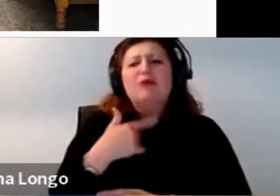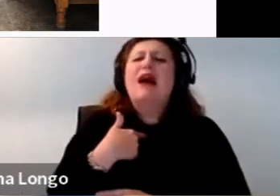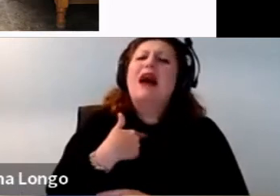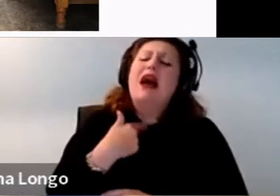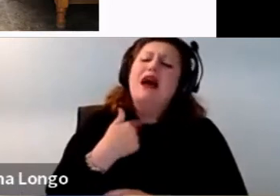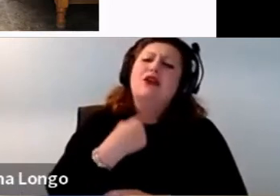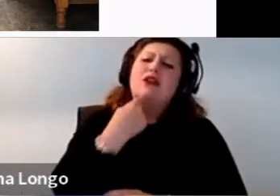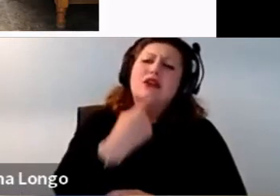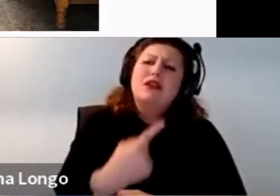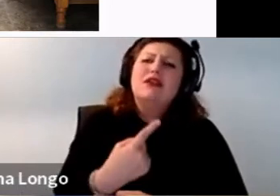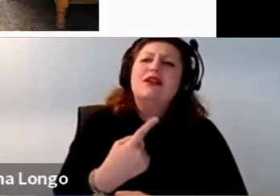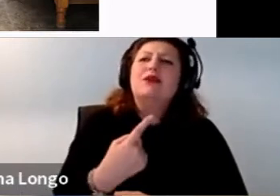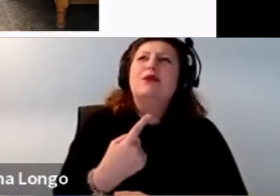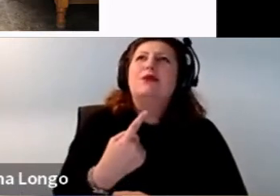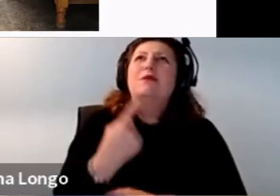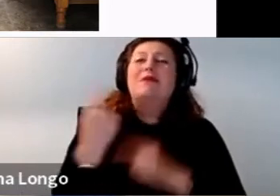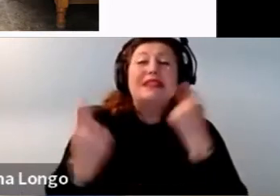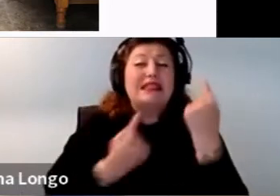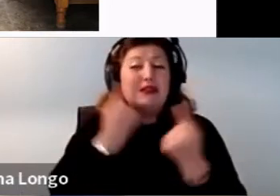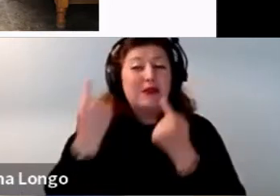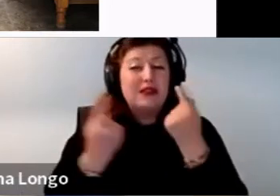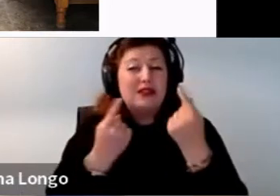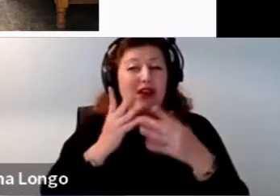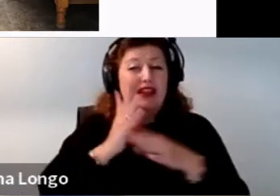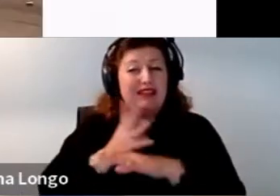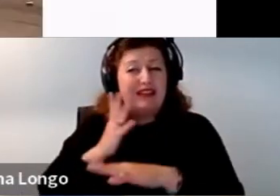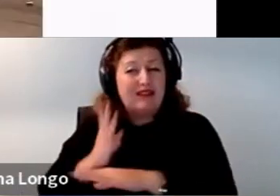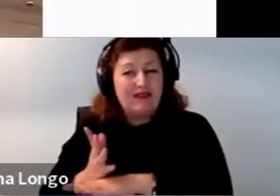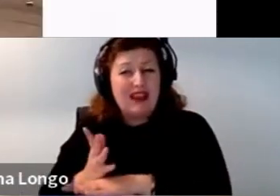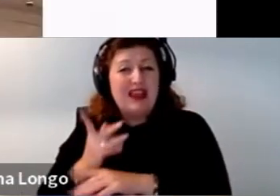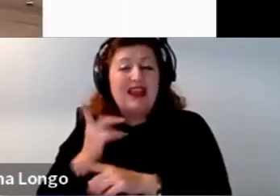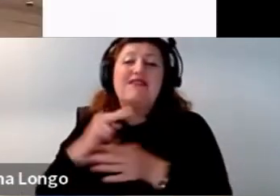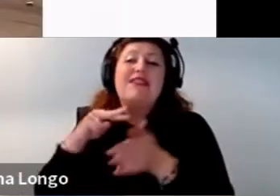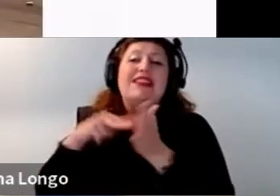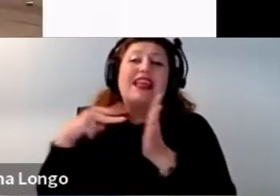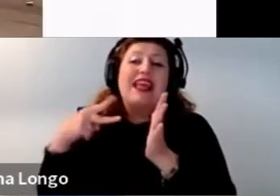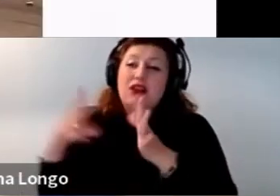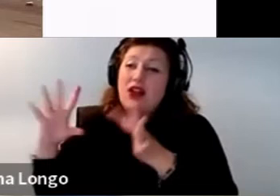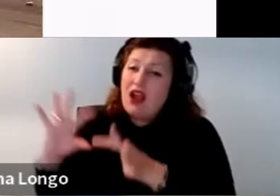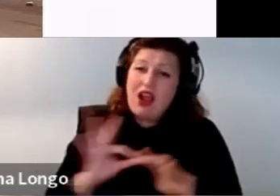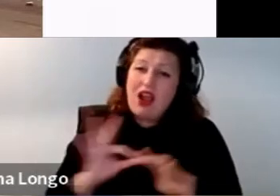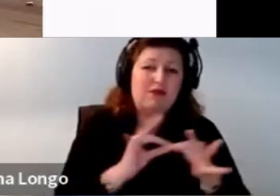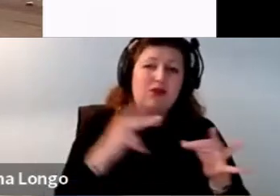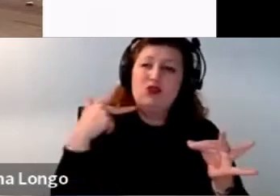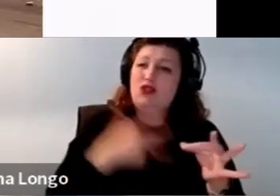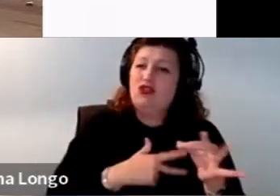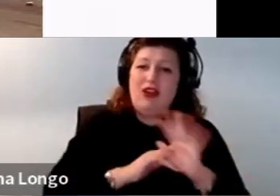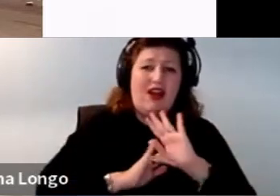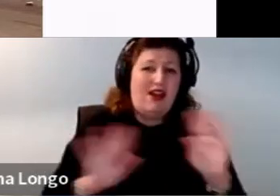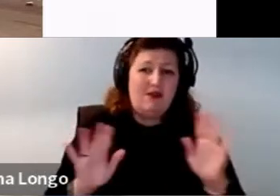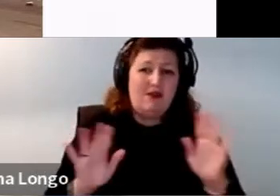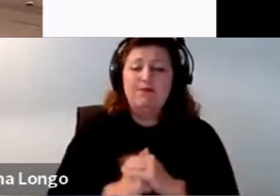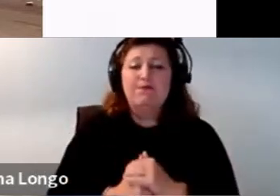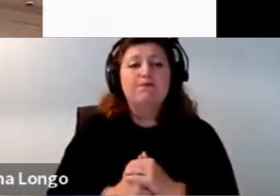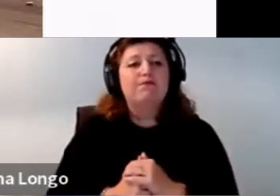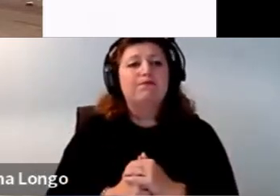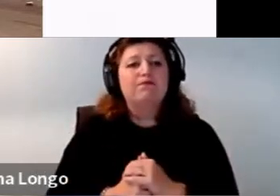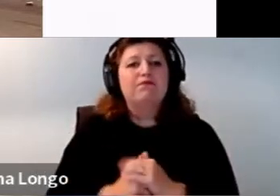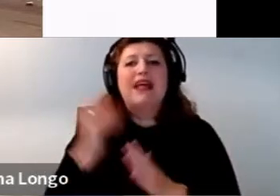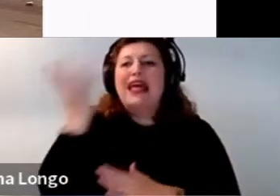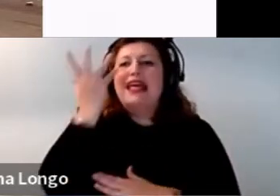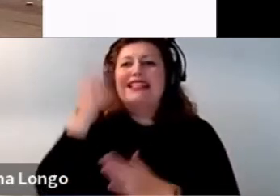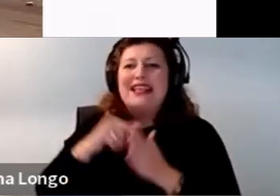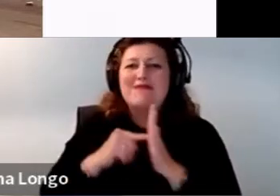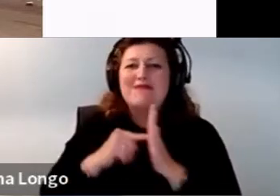veramente importante anche per chi interviene dal punto di vista tecnico. Quindi guardiamo il primo esempio,